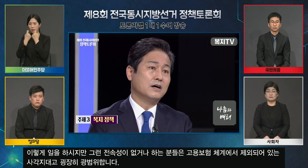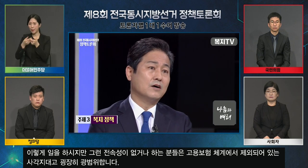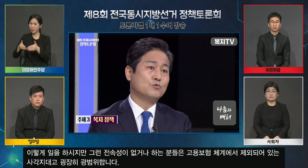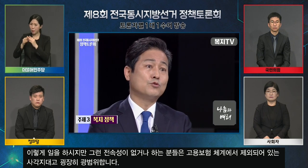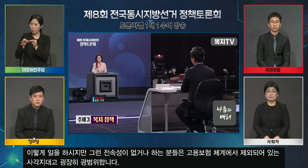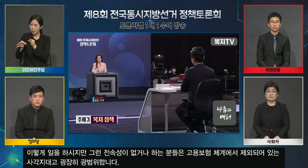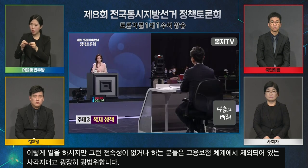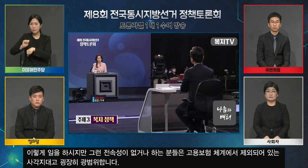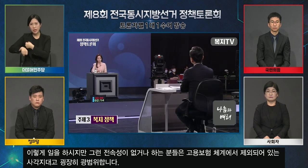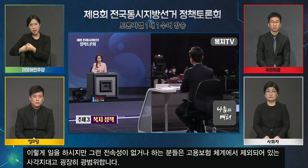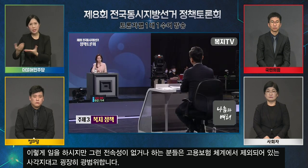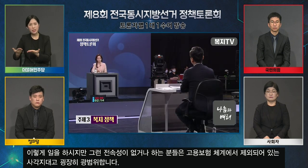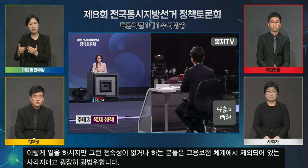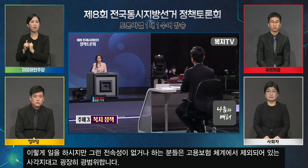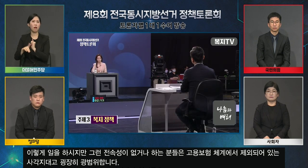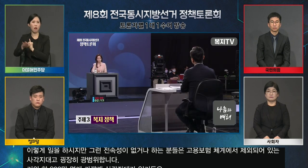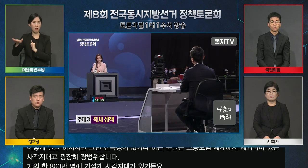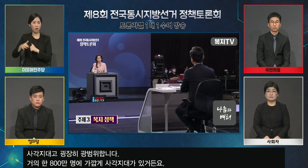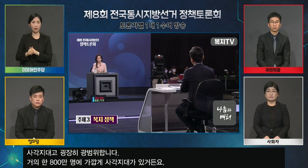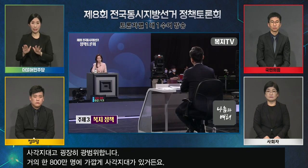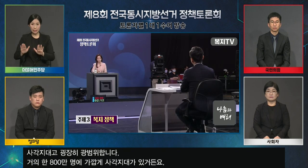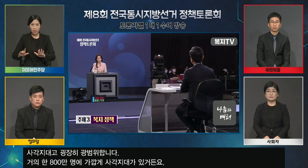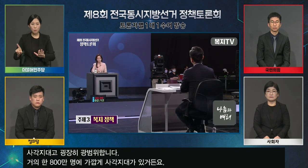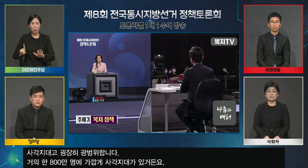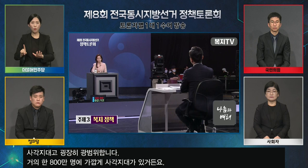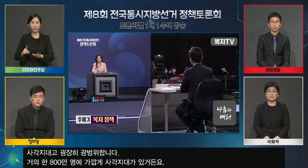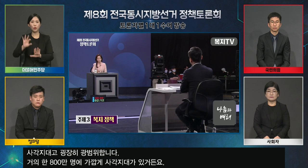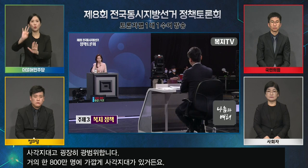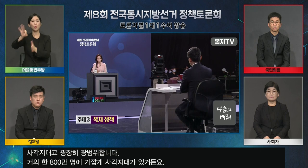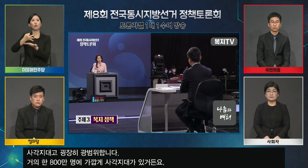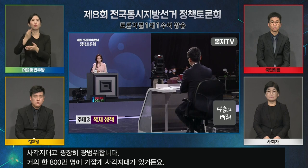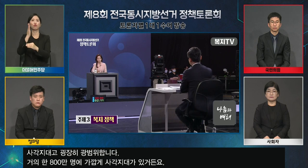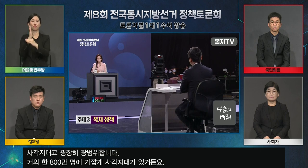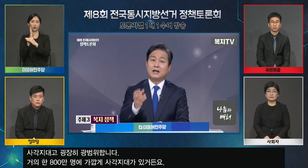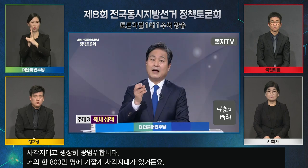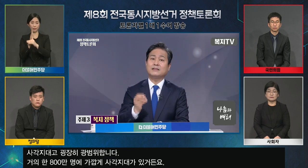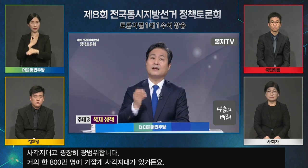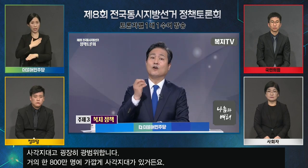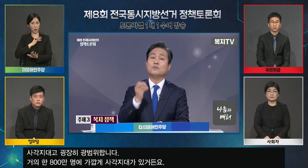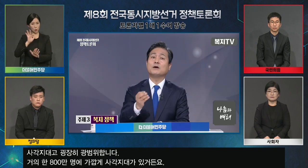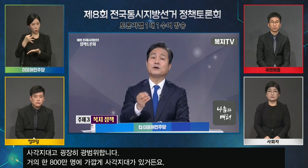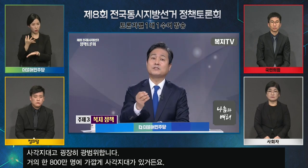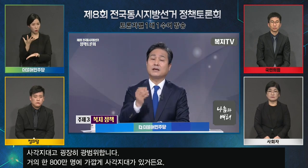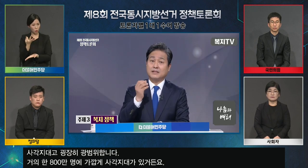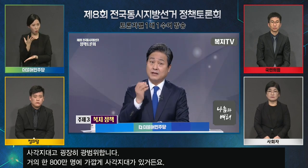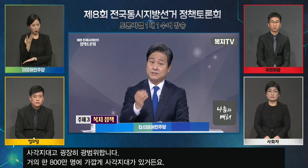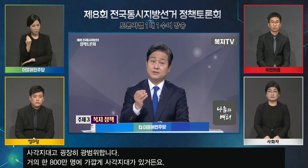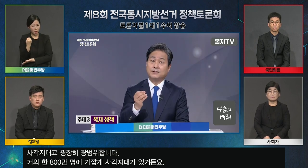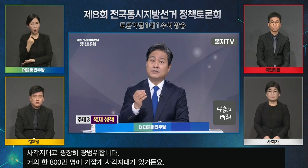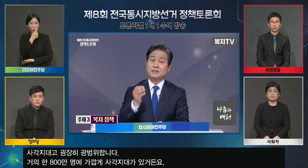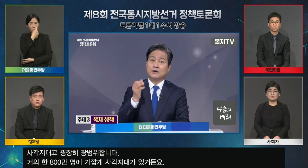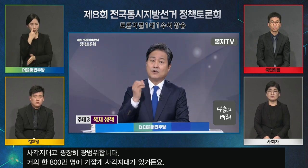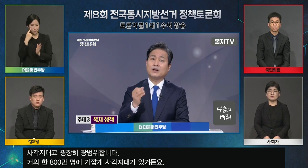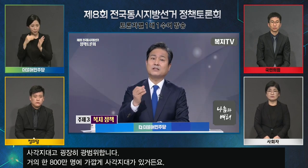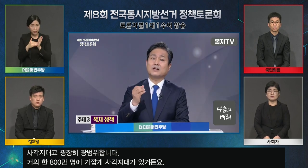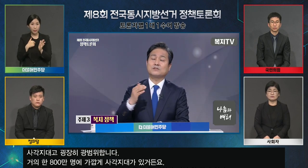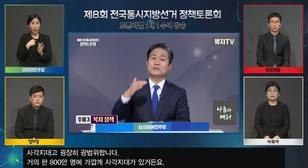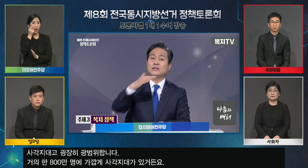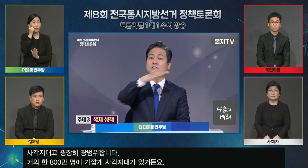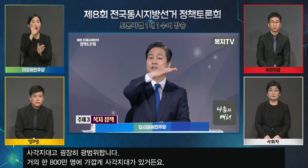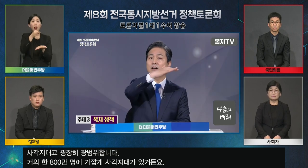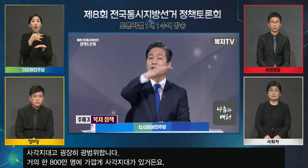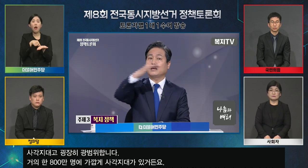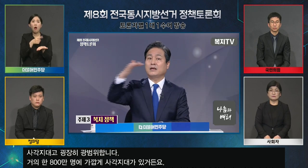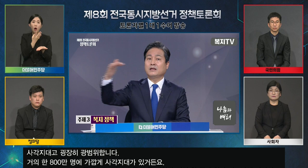우리도 소득 중심으로 자기가 즉 소득 파악만 되면 한 달에 얼마 버느냐에 따라서 거기에